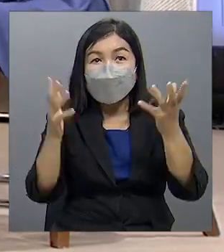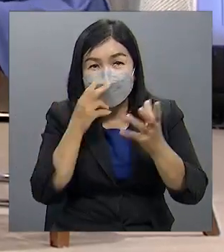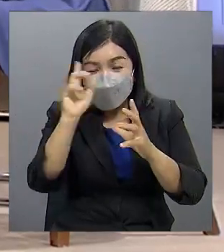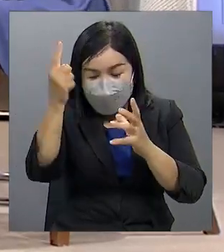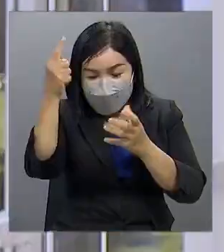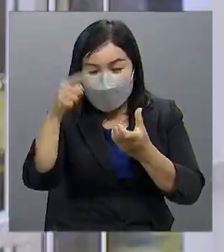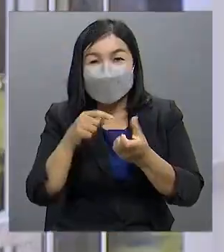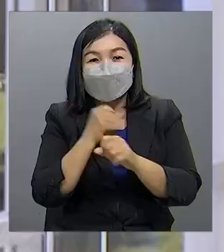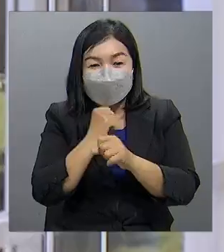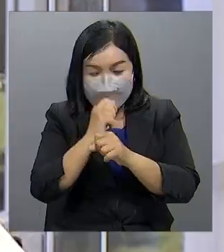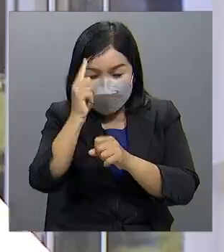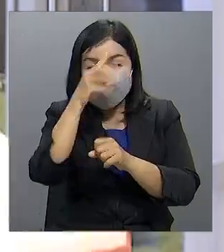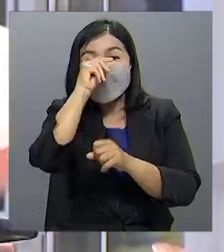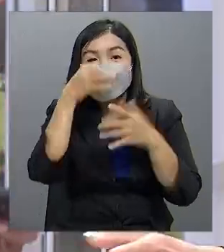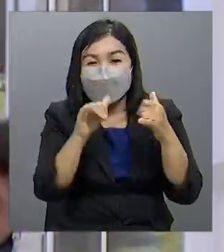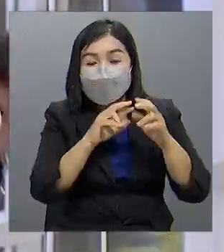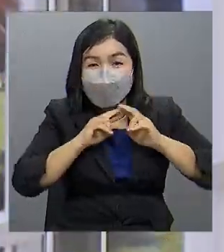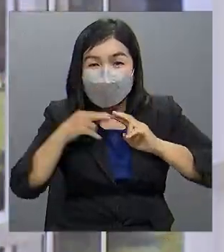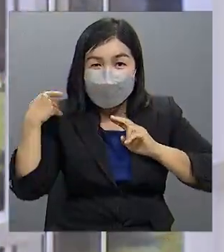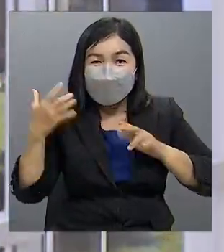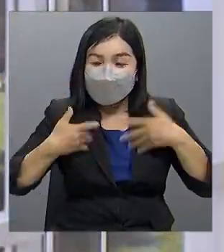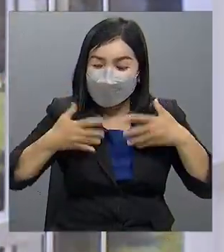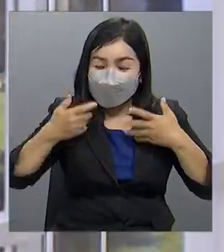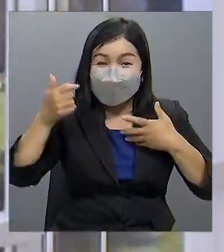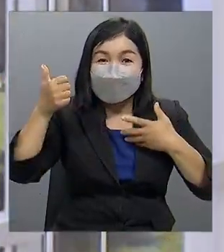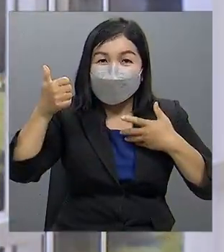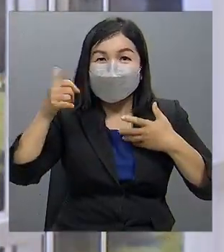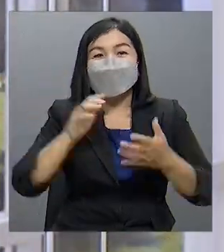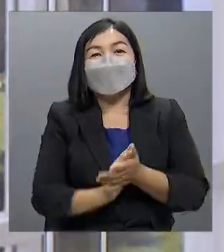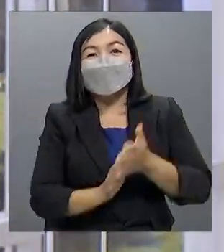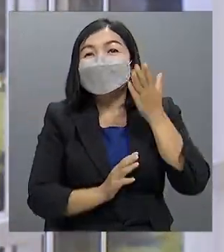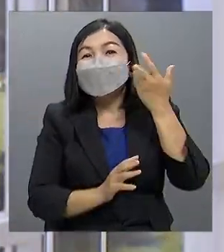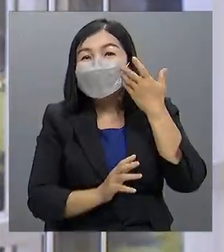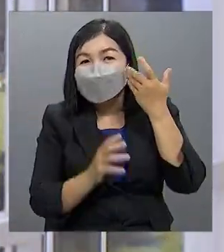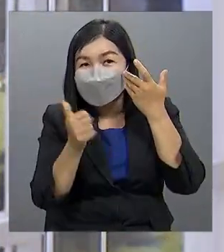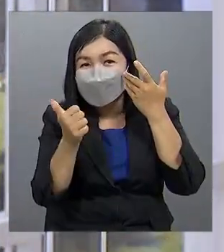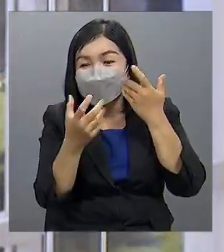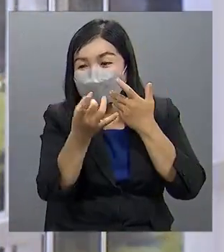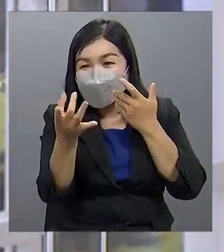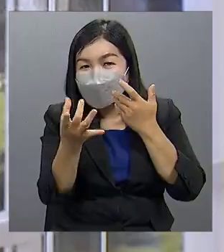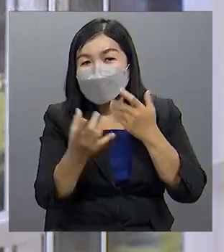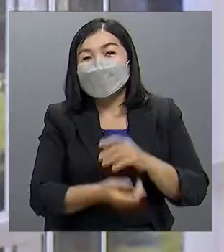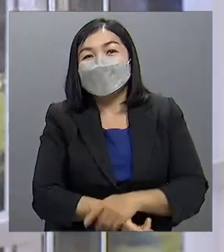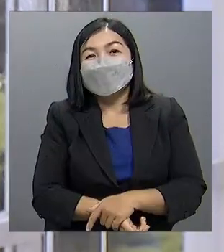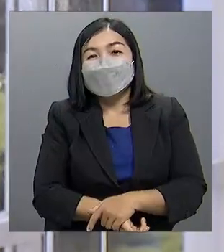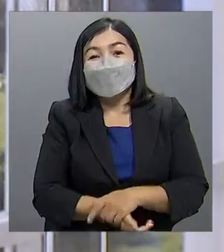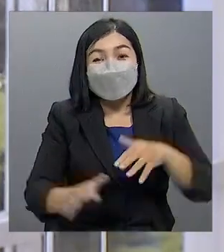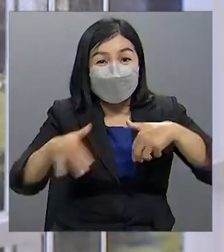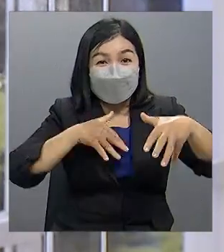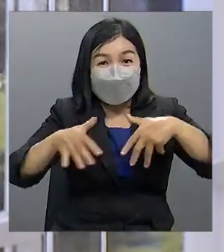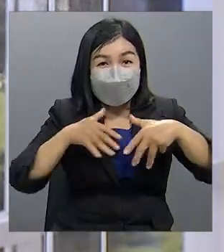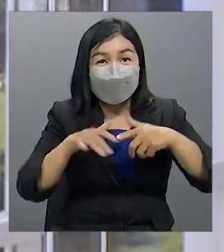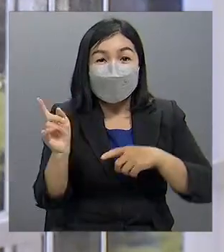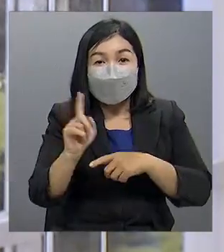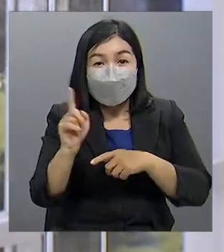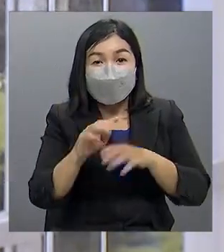แล้วต้องมาลองเล่นเองเนี่ยบอกให้ดีเปิด สนุกสนุกสนุกสนุก โอ้น่ารักมากเลย คุณเล่าไปมีอะไรบ้าง ได้ค่ะคุณผู้ชมคะตรงนี้เนี่ยลวดลายบนตัวกล่องเนี่ยจะ